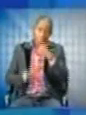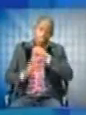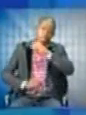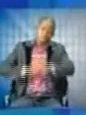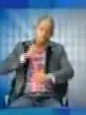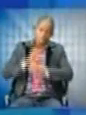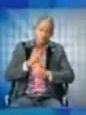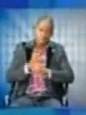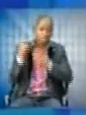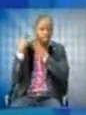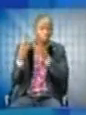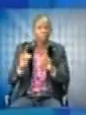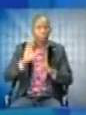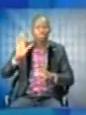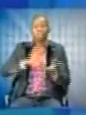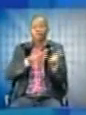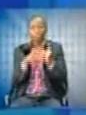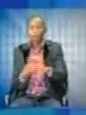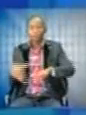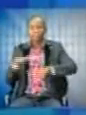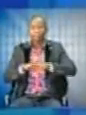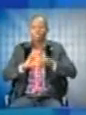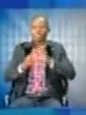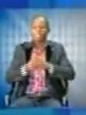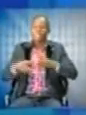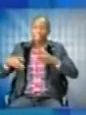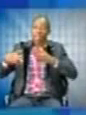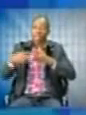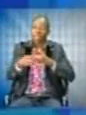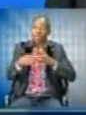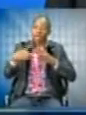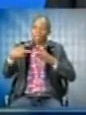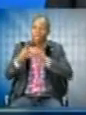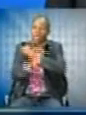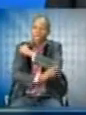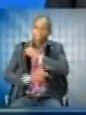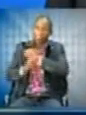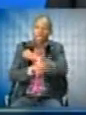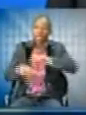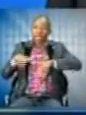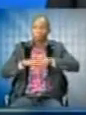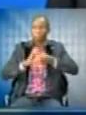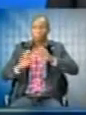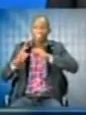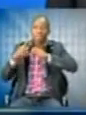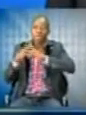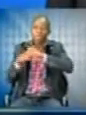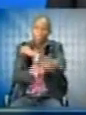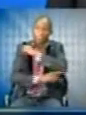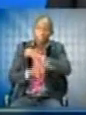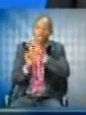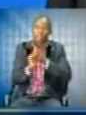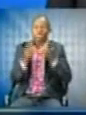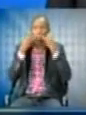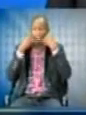sa mort. Cependant, sur la question des découpages et décentralisation en République démocratique du Congo, il s'était